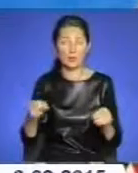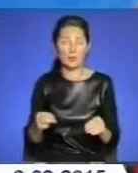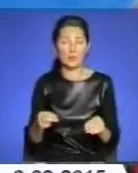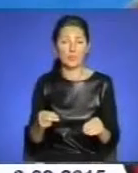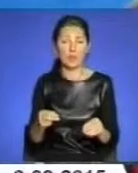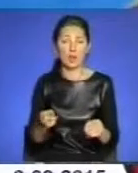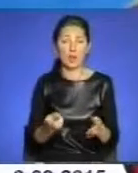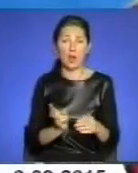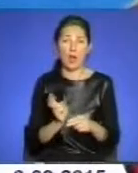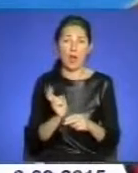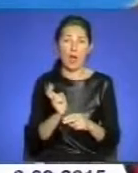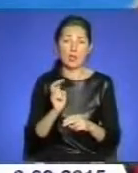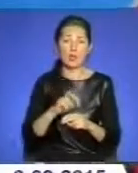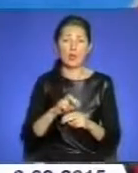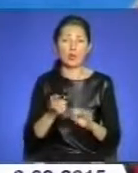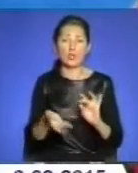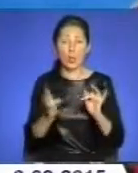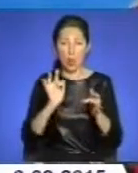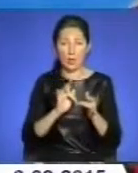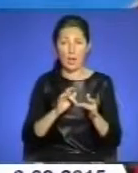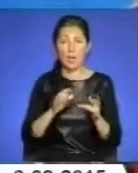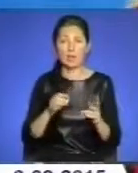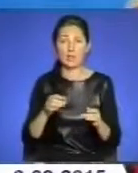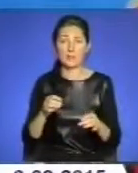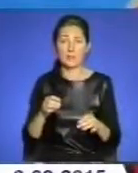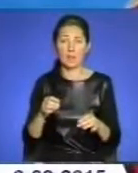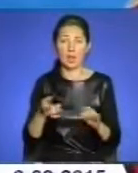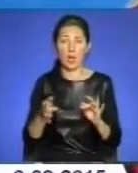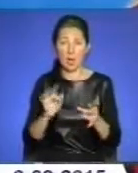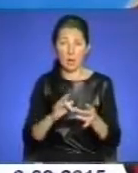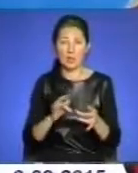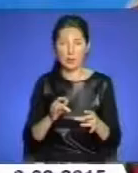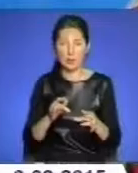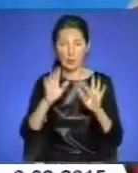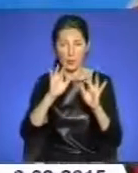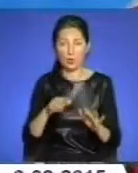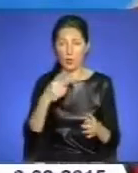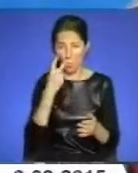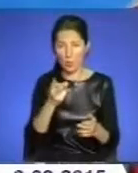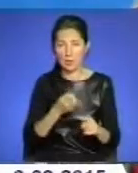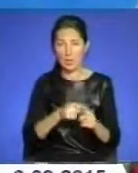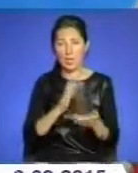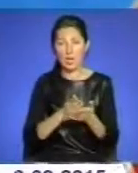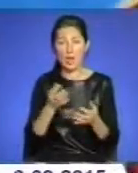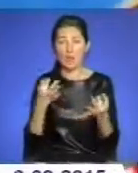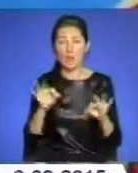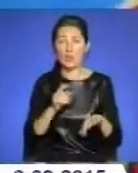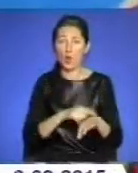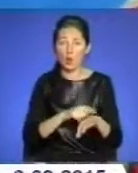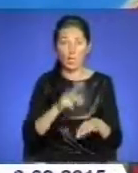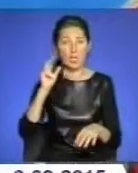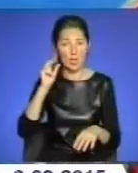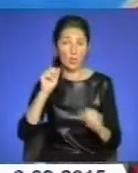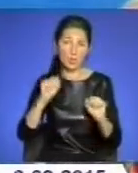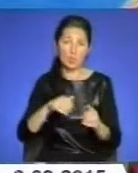через онлайн-сервіс, ви побачите, які є вільні години, дати, і зможете зареєструватися. Тобто ви самі собі